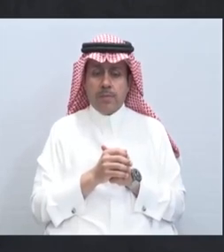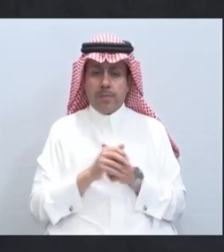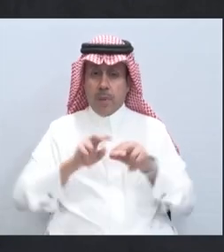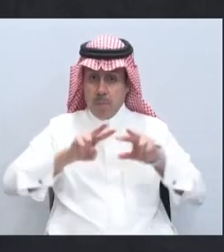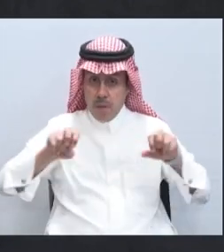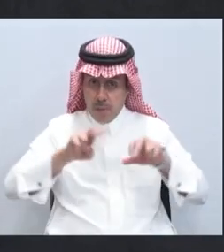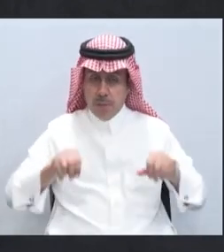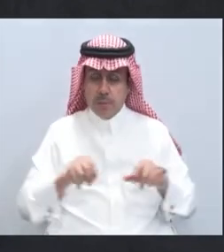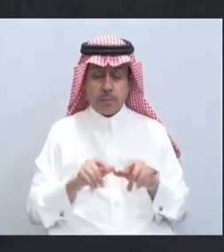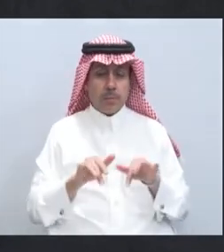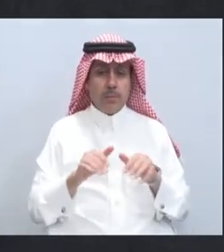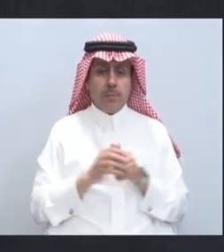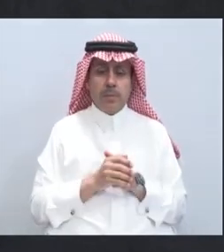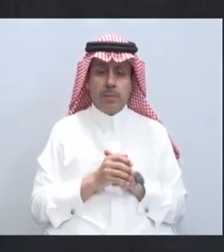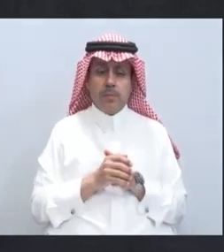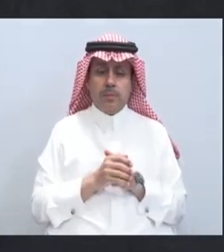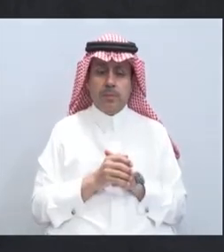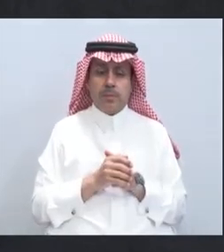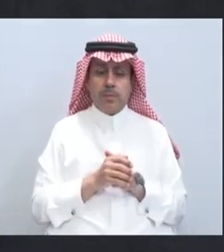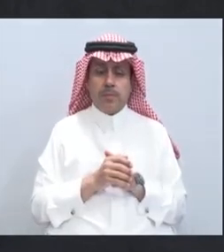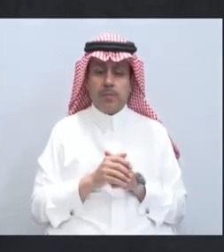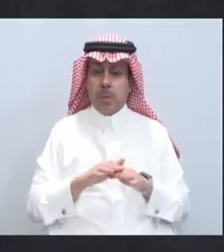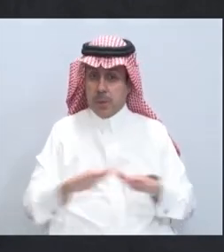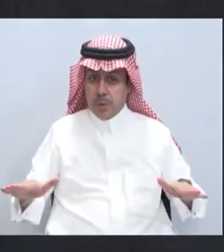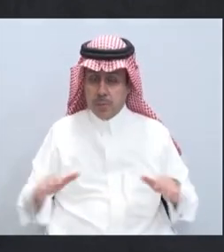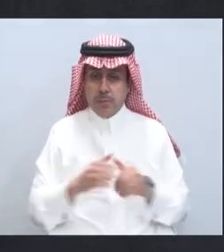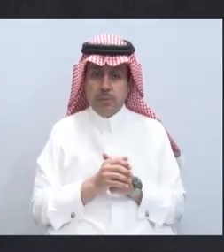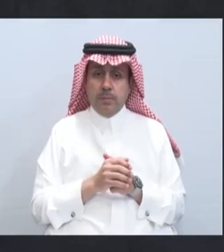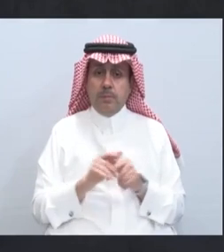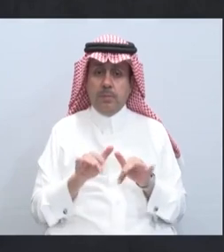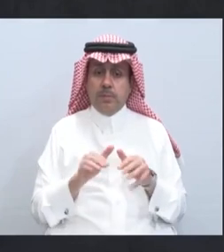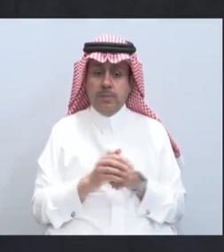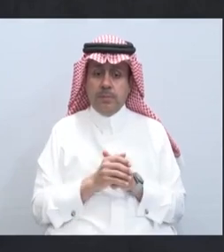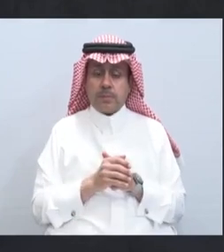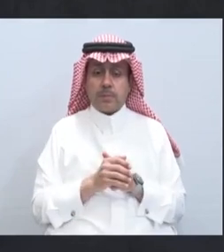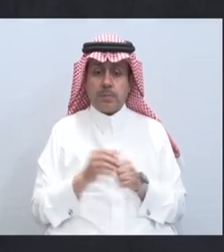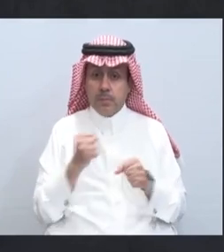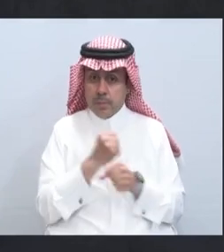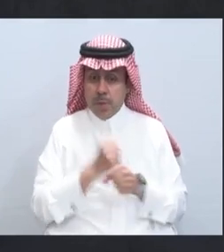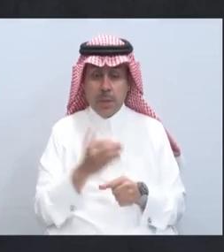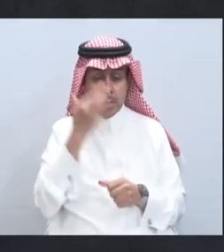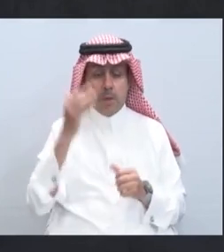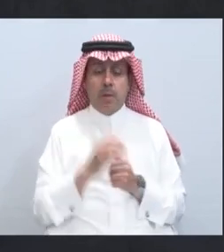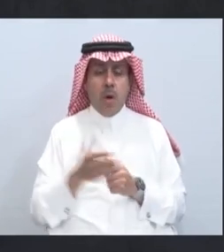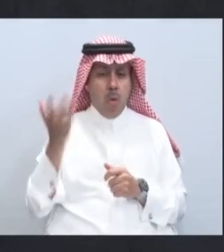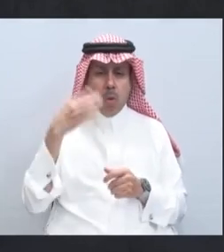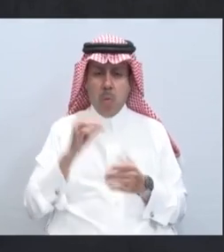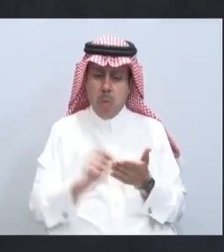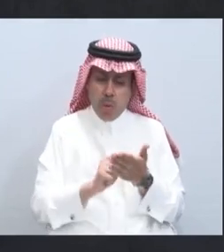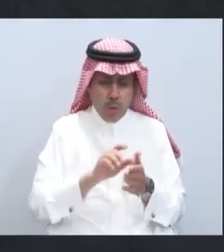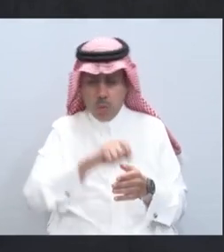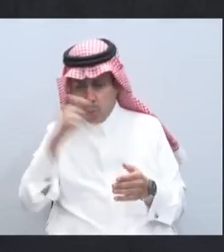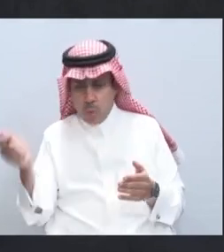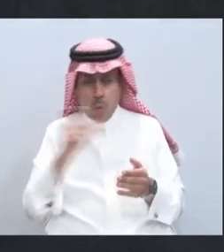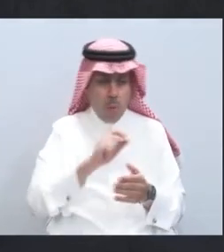البحث الالكترونيه هي طبيعتها تكون عمليات اسهل من العمليات التقليديه يعني لو